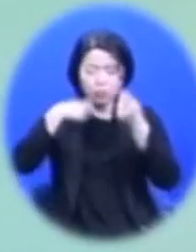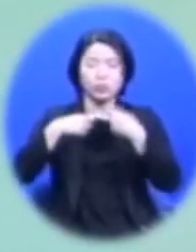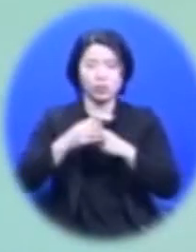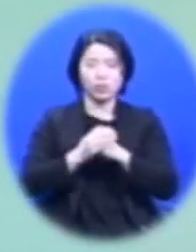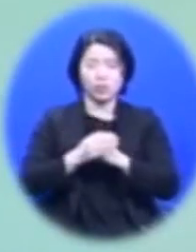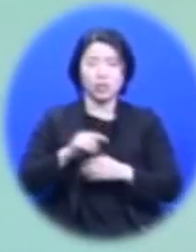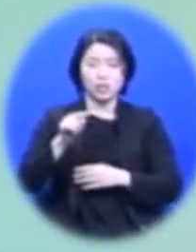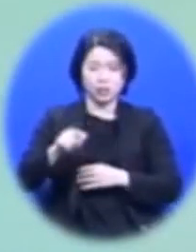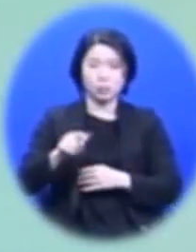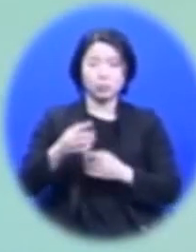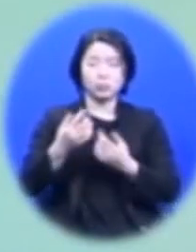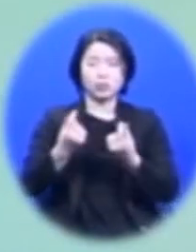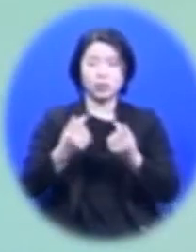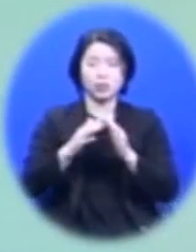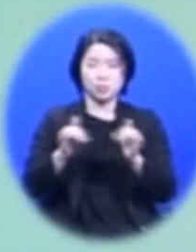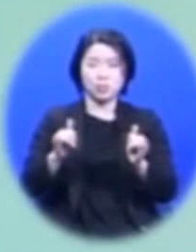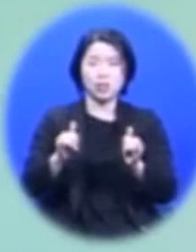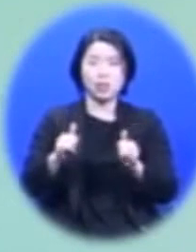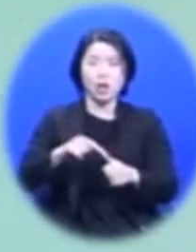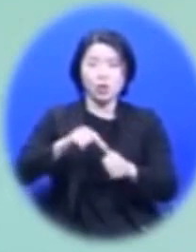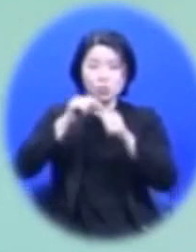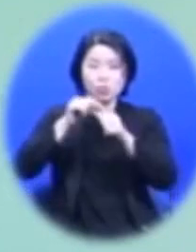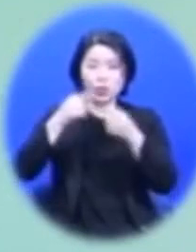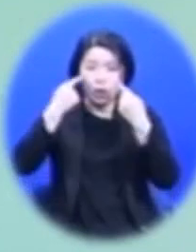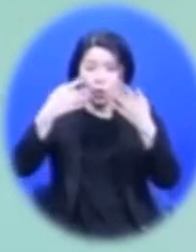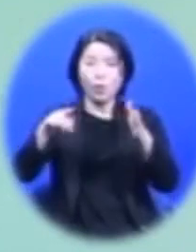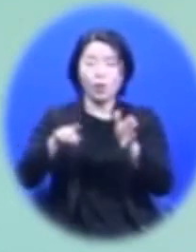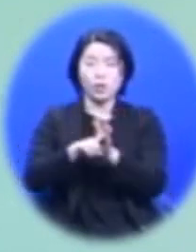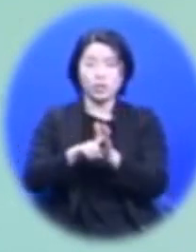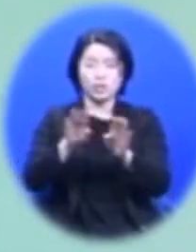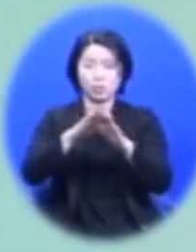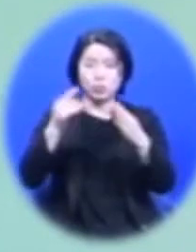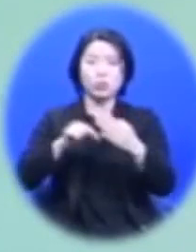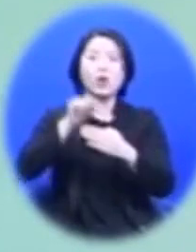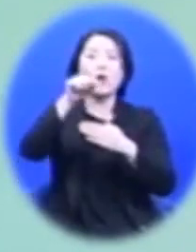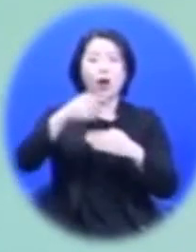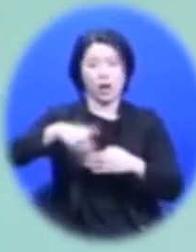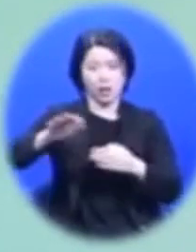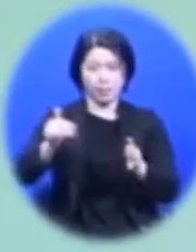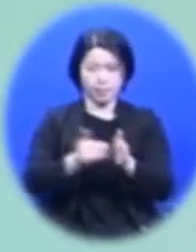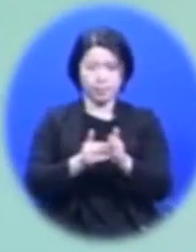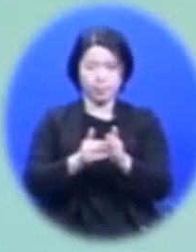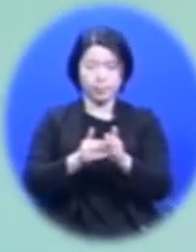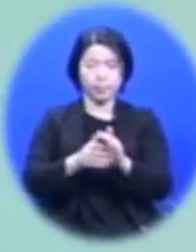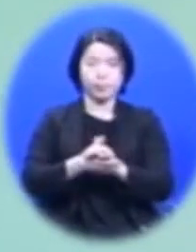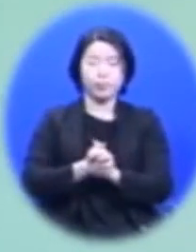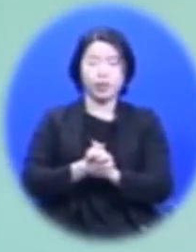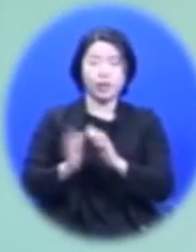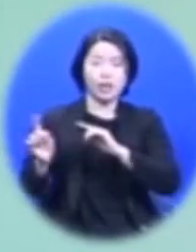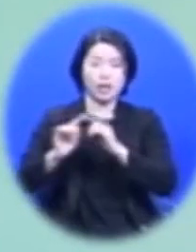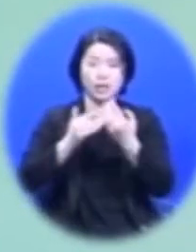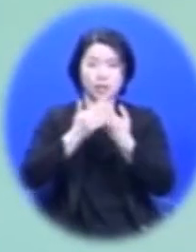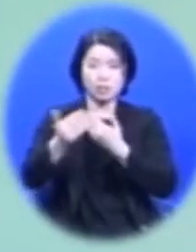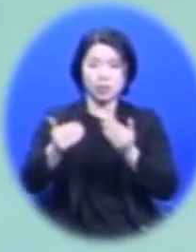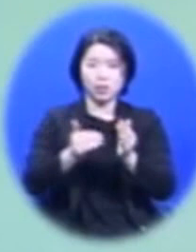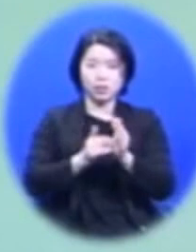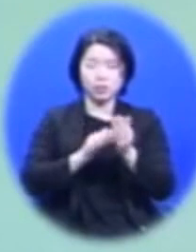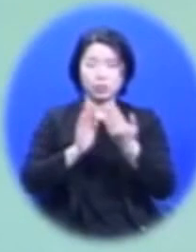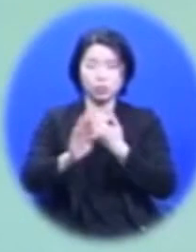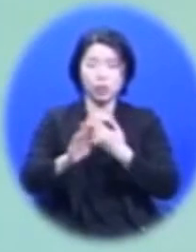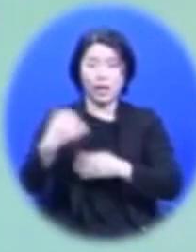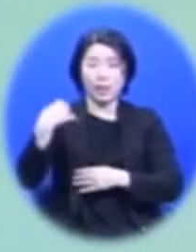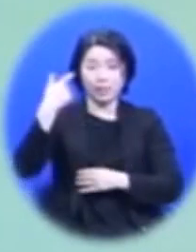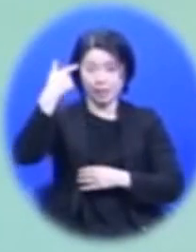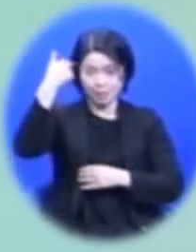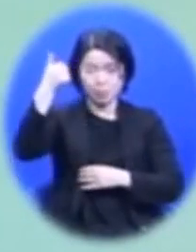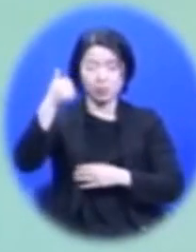그분이 이 구원의 확신의 문을 넘으셨습니다. 집회가 끝나고 그 담임